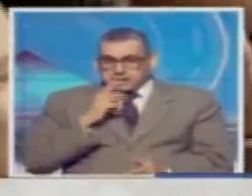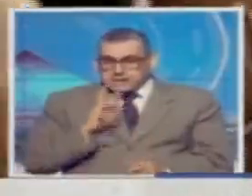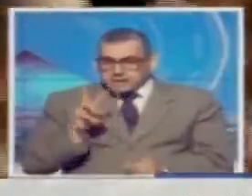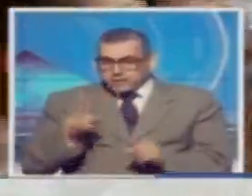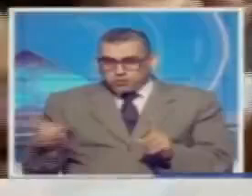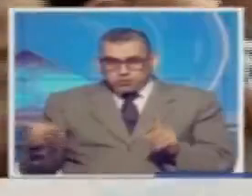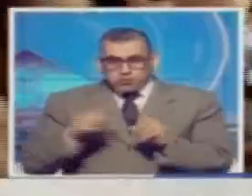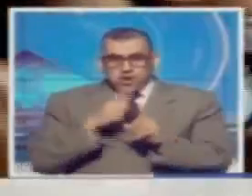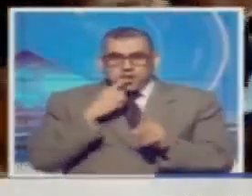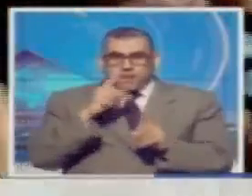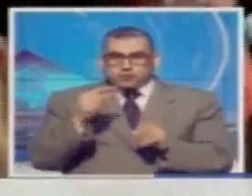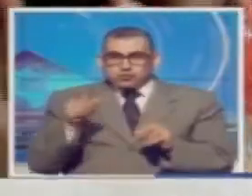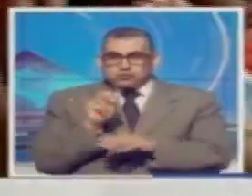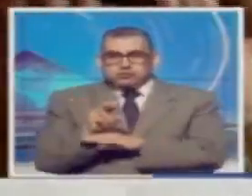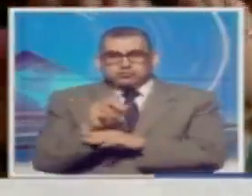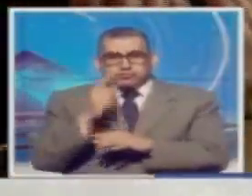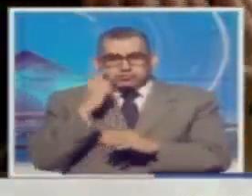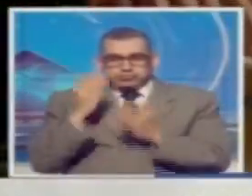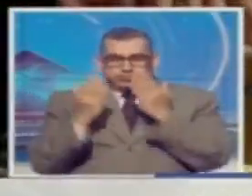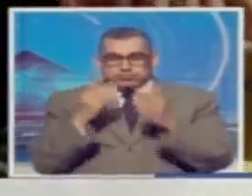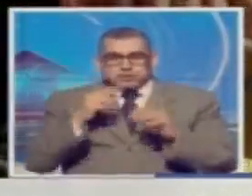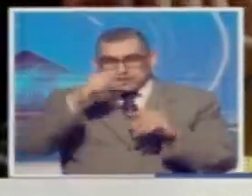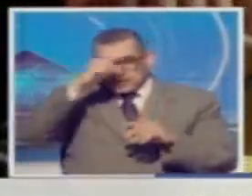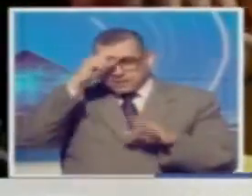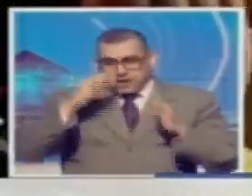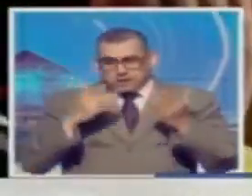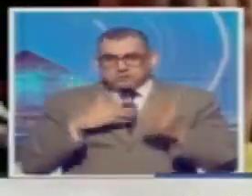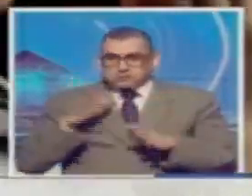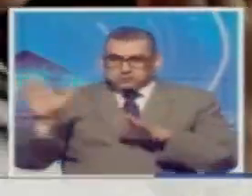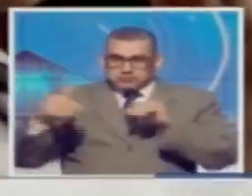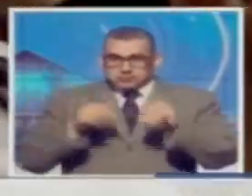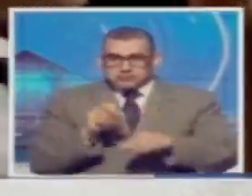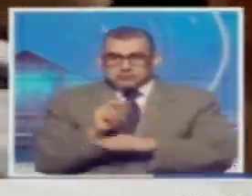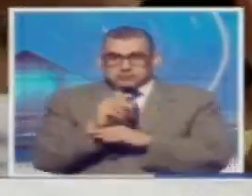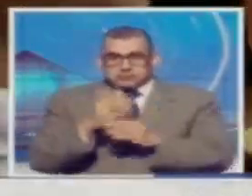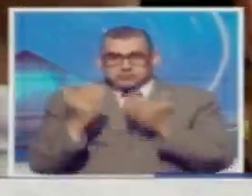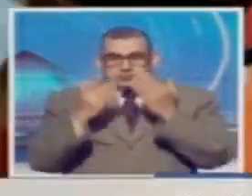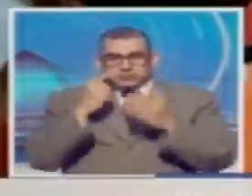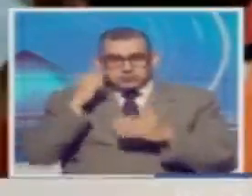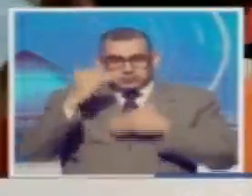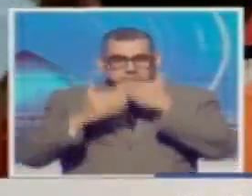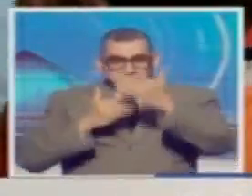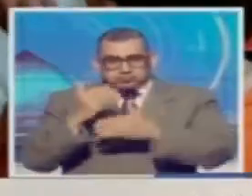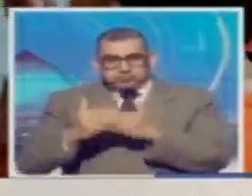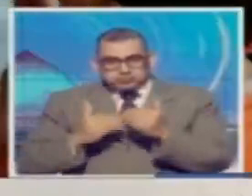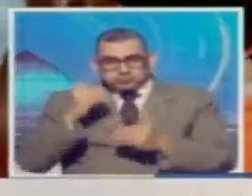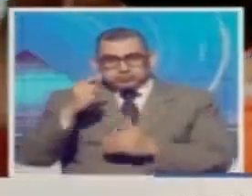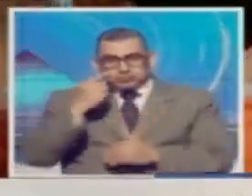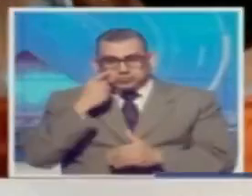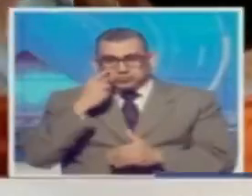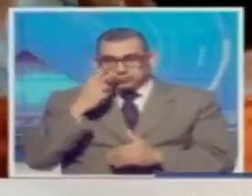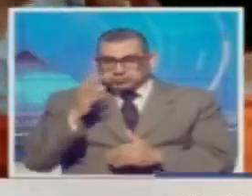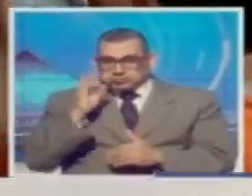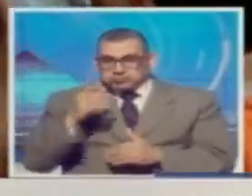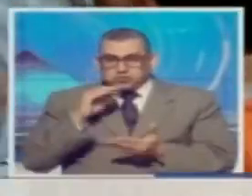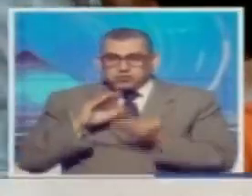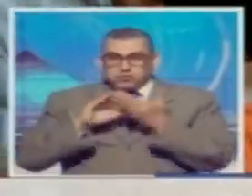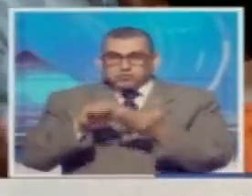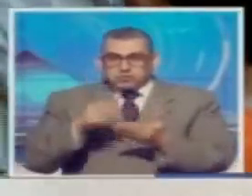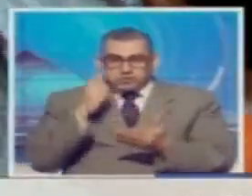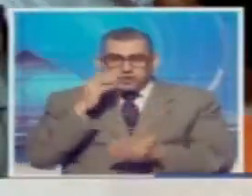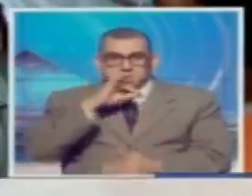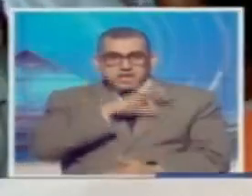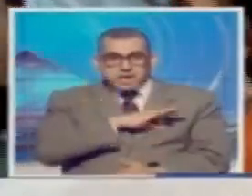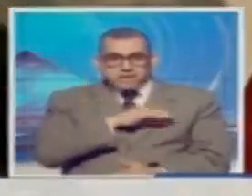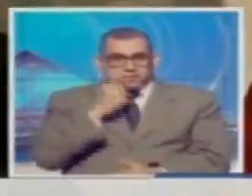حتى 15 سنة خلال الأجازة الصيفية لتنمية القدرات الإبداعية والبصرية ومساعدتهم على الاستفادة